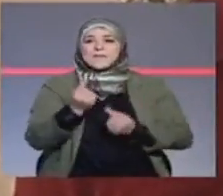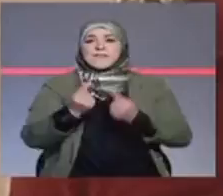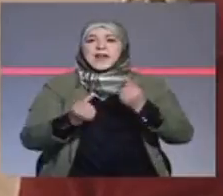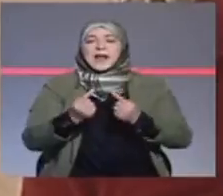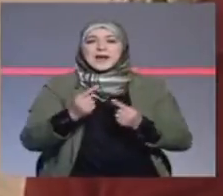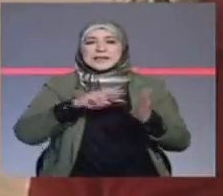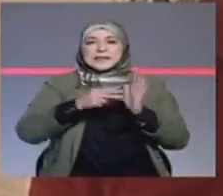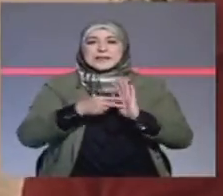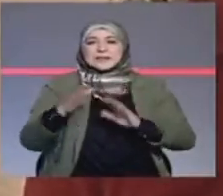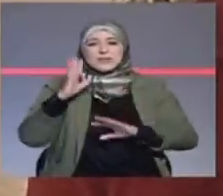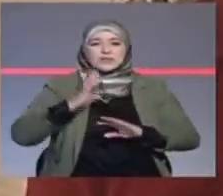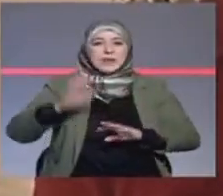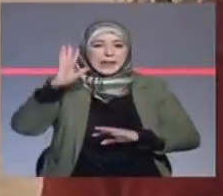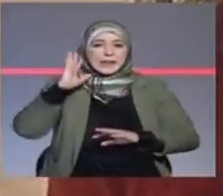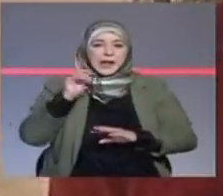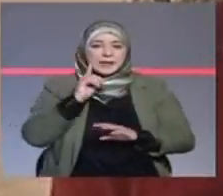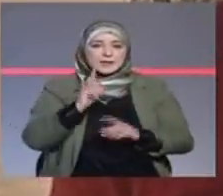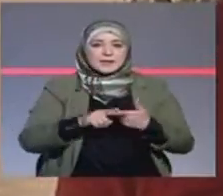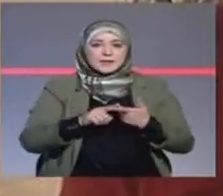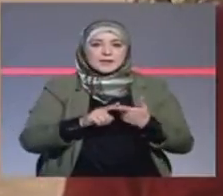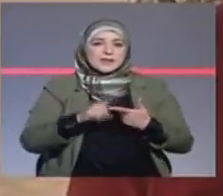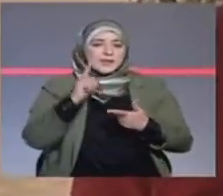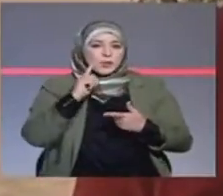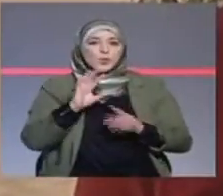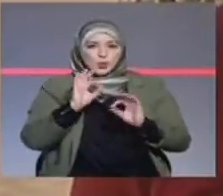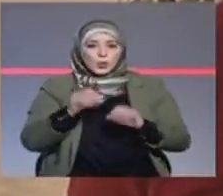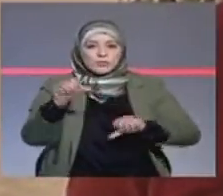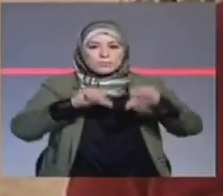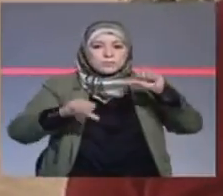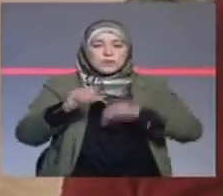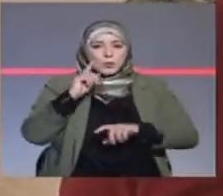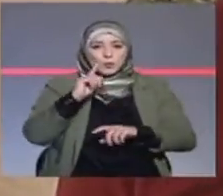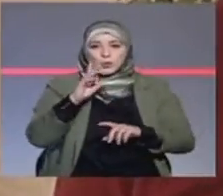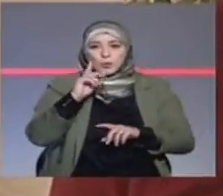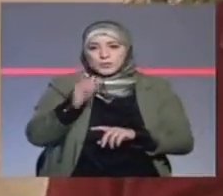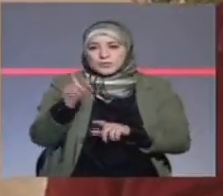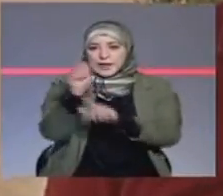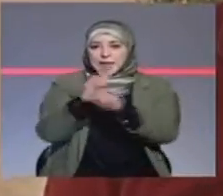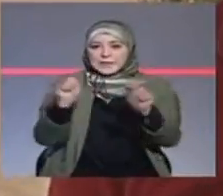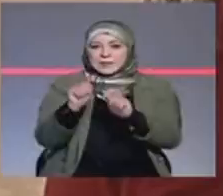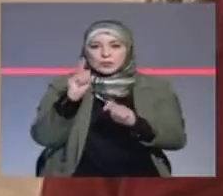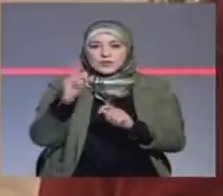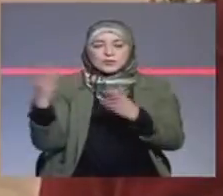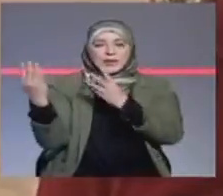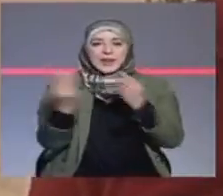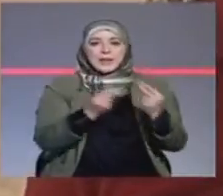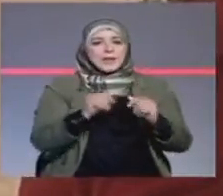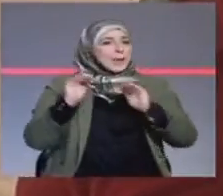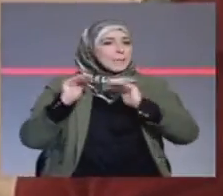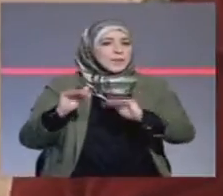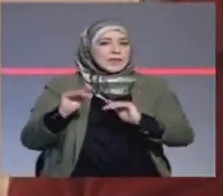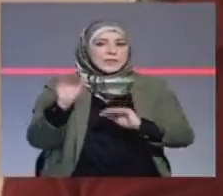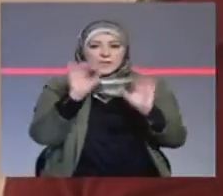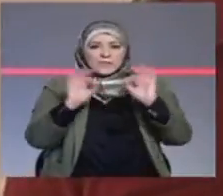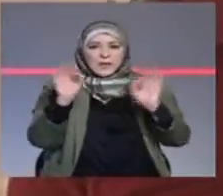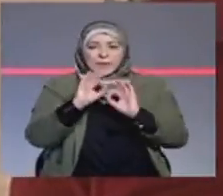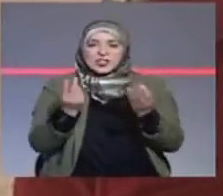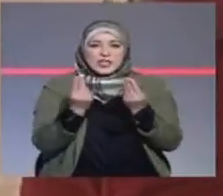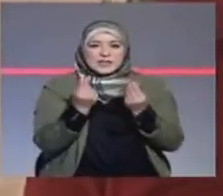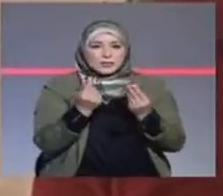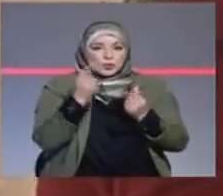تقليدي وإيكولوجي، ومعناها كي نقول إيكولوجي معناها نحاول نحترمه فيه الطبيعة ما استطعنا، ما نستعملوش